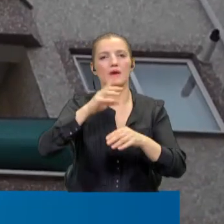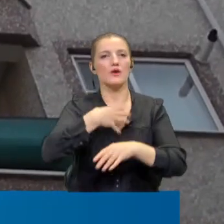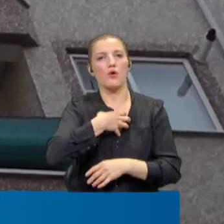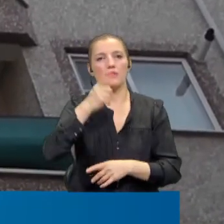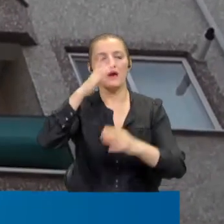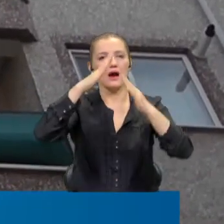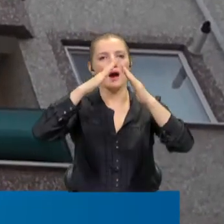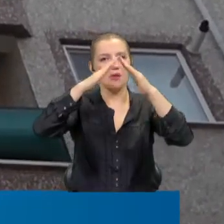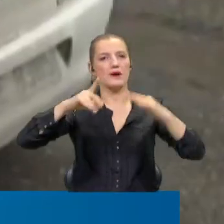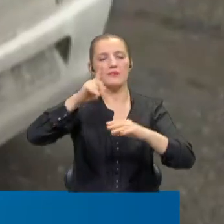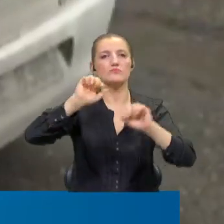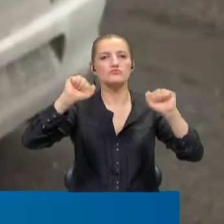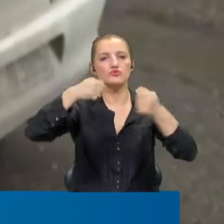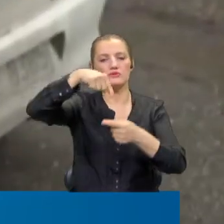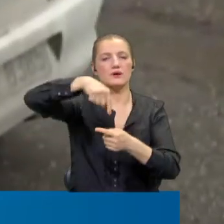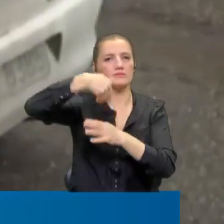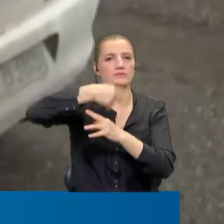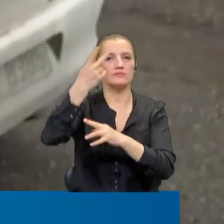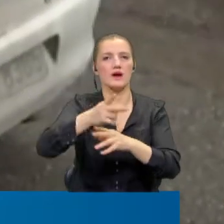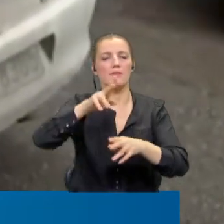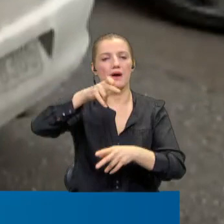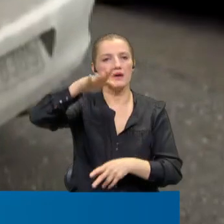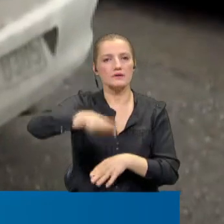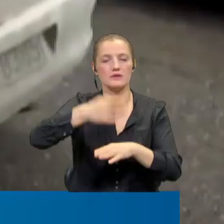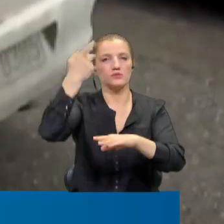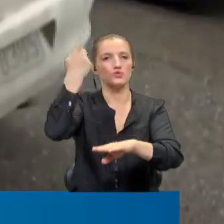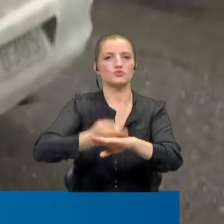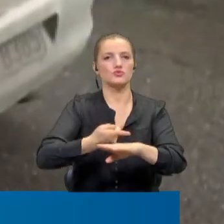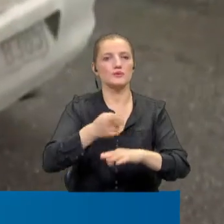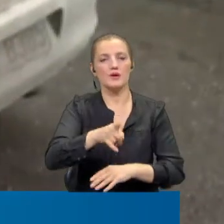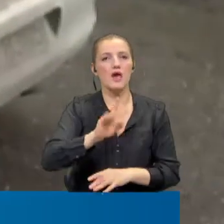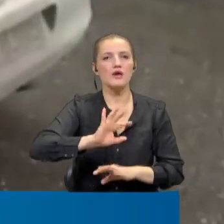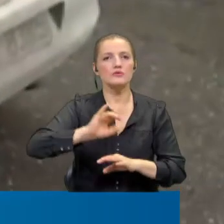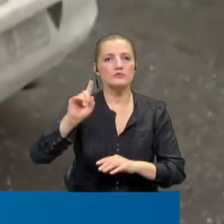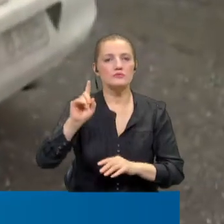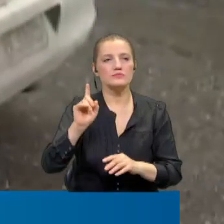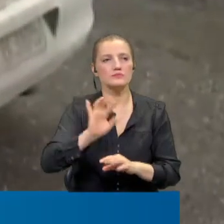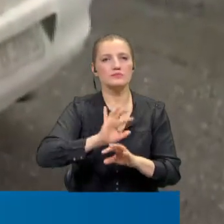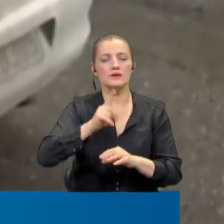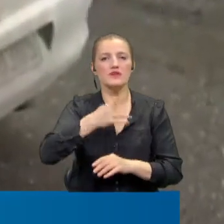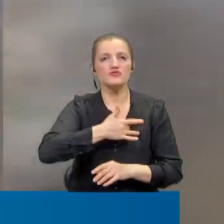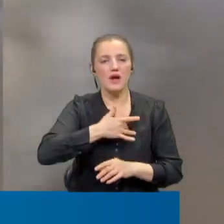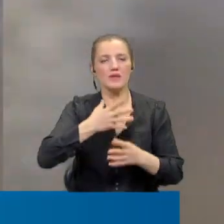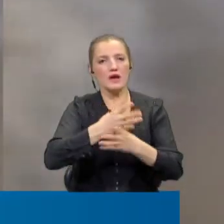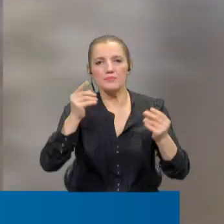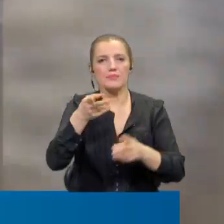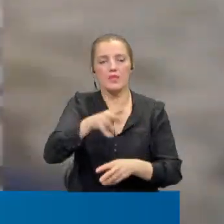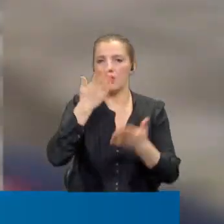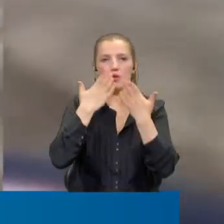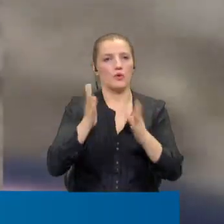çatısından kopan buz parçası park halindeki aracın üstüne düştü mucize eseri can kaybı yaşanmadı